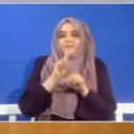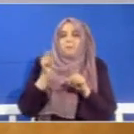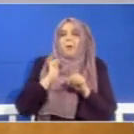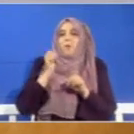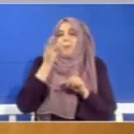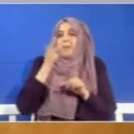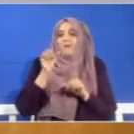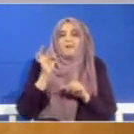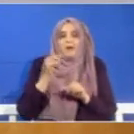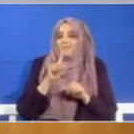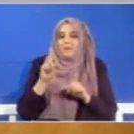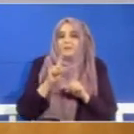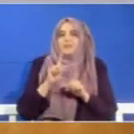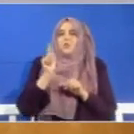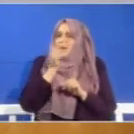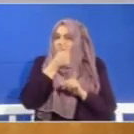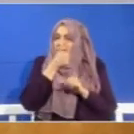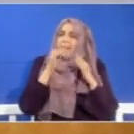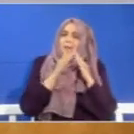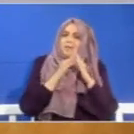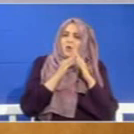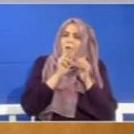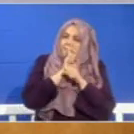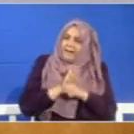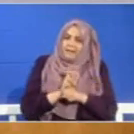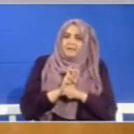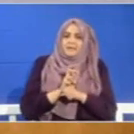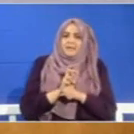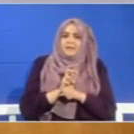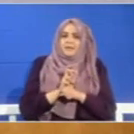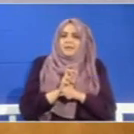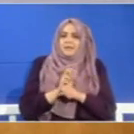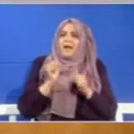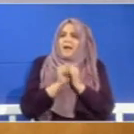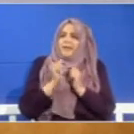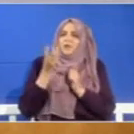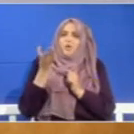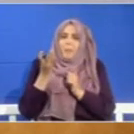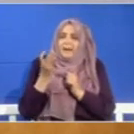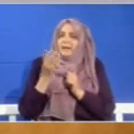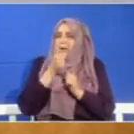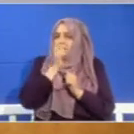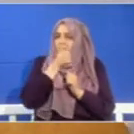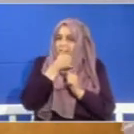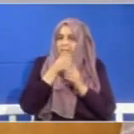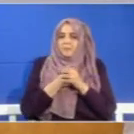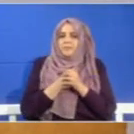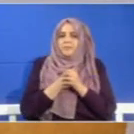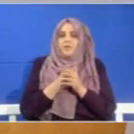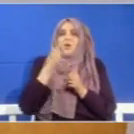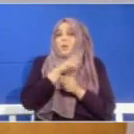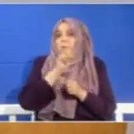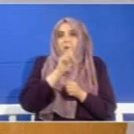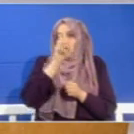باباك خوك. خلي سرك في دارك. خلي سرك في بينك وبين زوجك في دارك. هو ما عنده حق